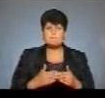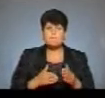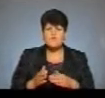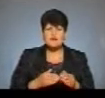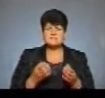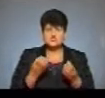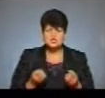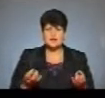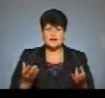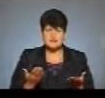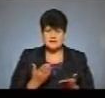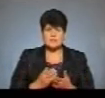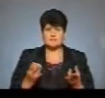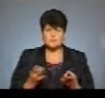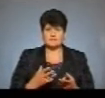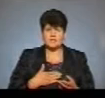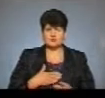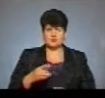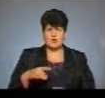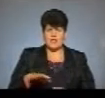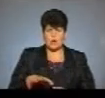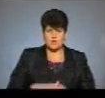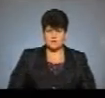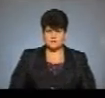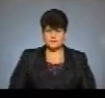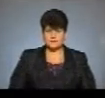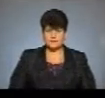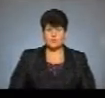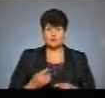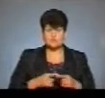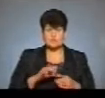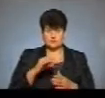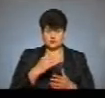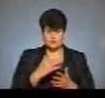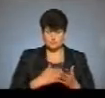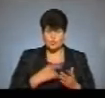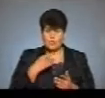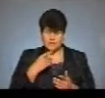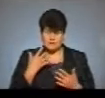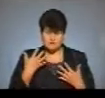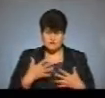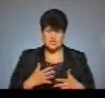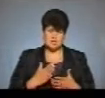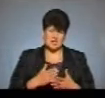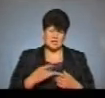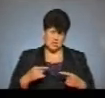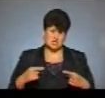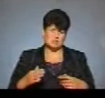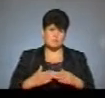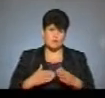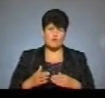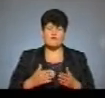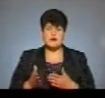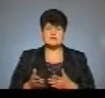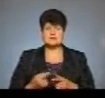є затребувані в нашому регіоні? Ну, ці, от, які я перелічила, звичайно, професії, і ще багато інших професій.